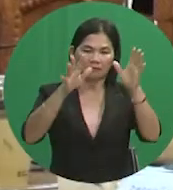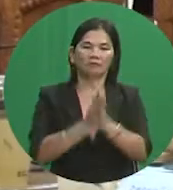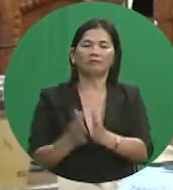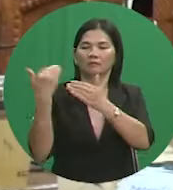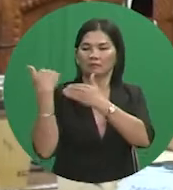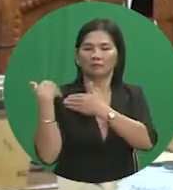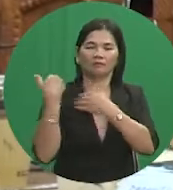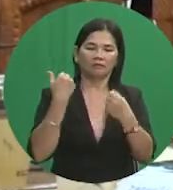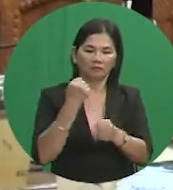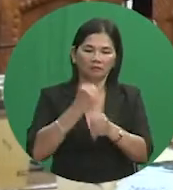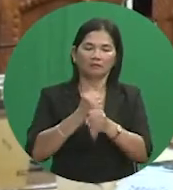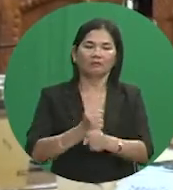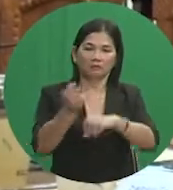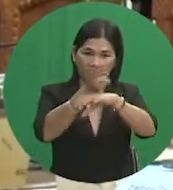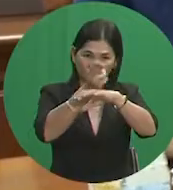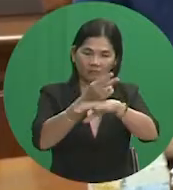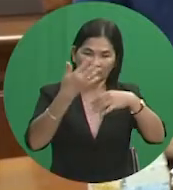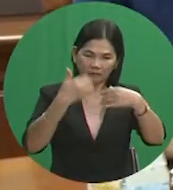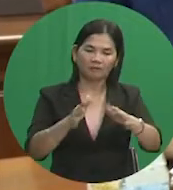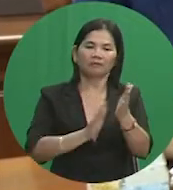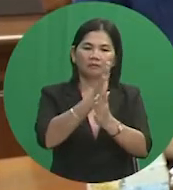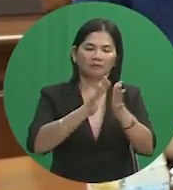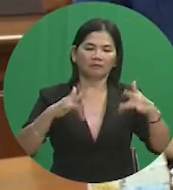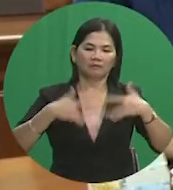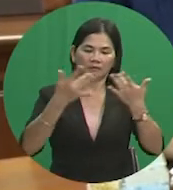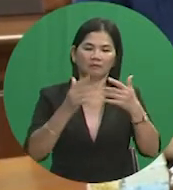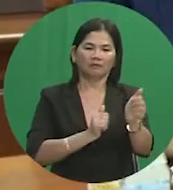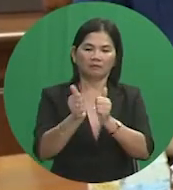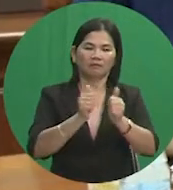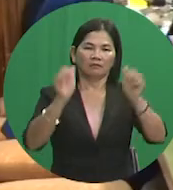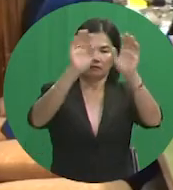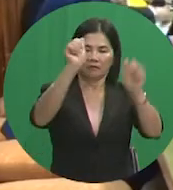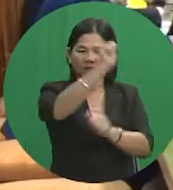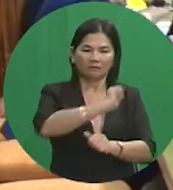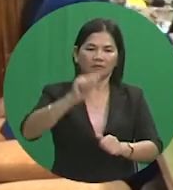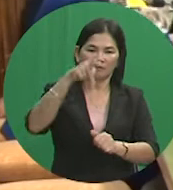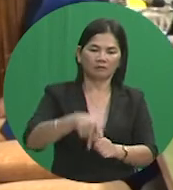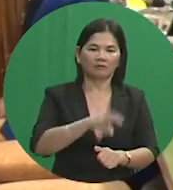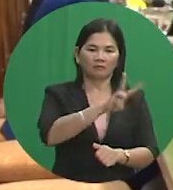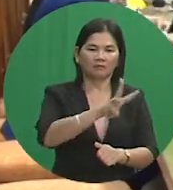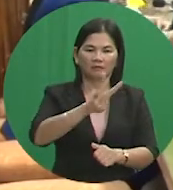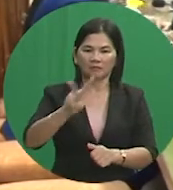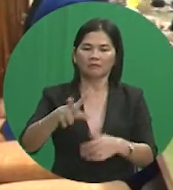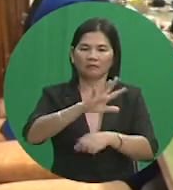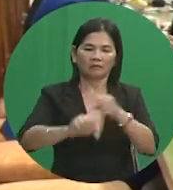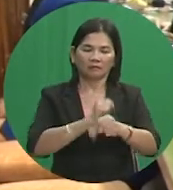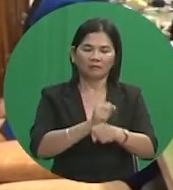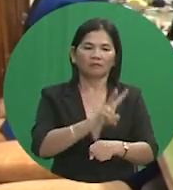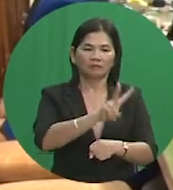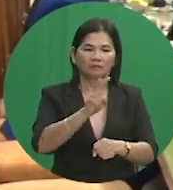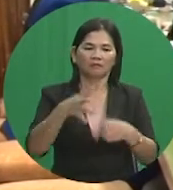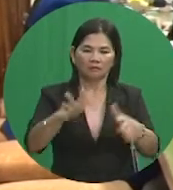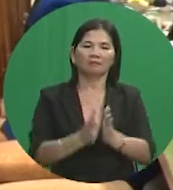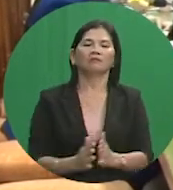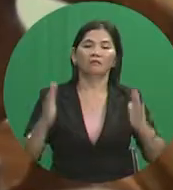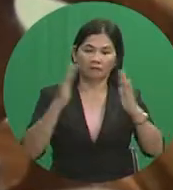ខុសត្រូវនៅក្នុងការថតនិងផ្សាយពីព្រឹត្តិការណ៍នៃការប្រកួតកីឡាអាស៊ីអាគ្នេយ៍លើកទី32ឆ្នាំ2023ដែលកម្ពុ